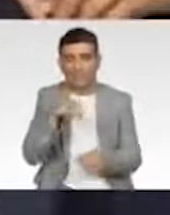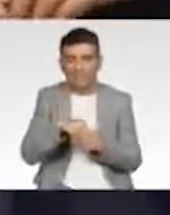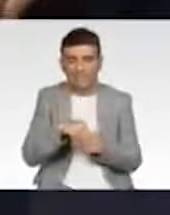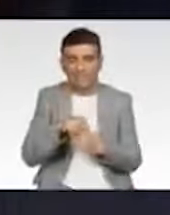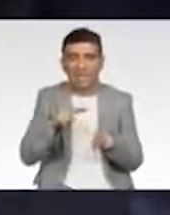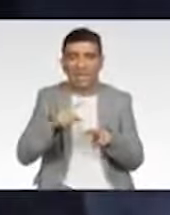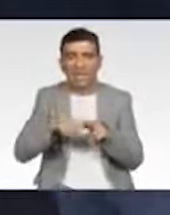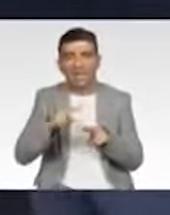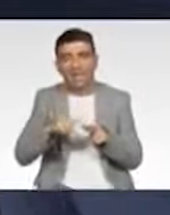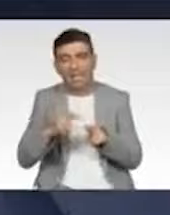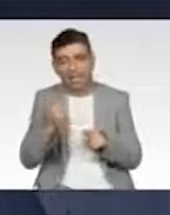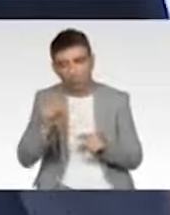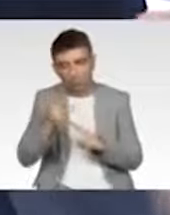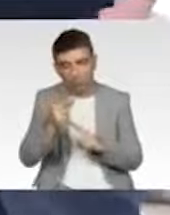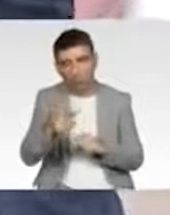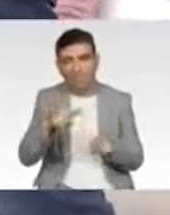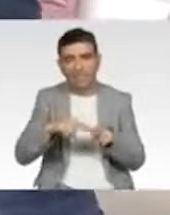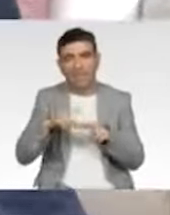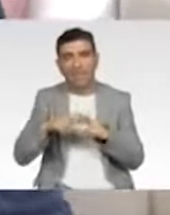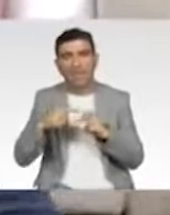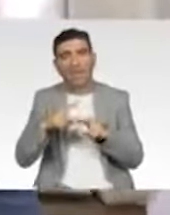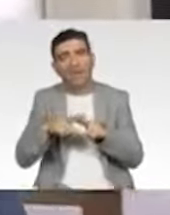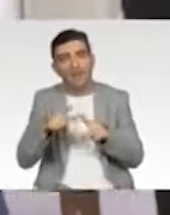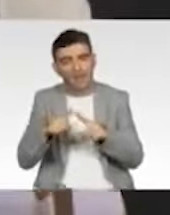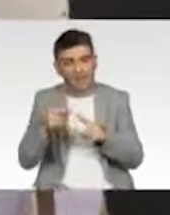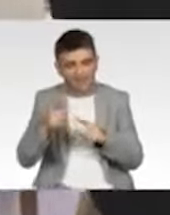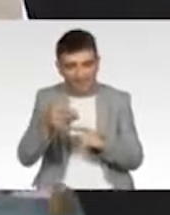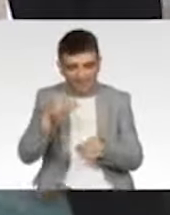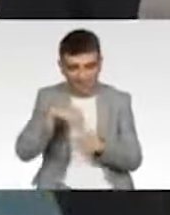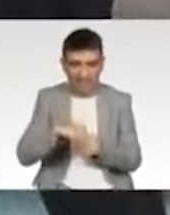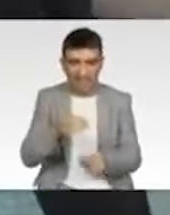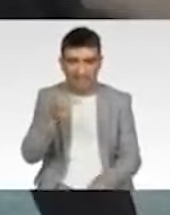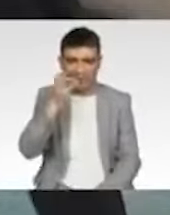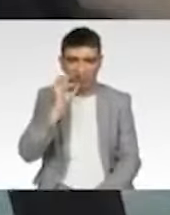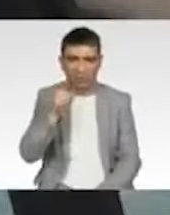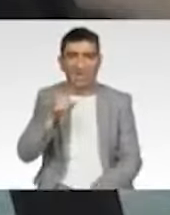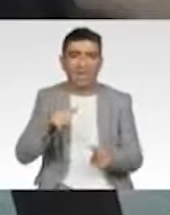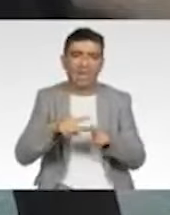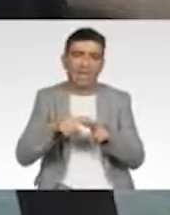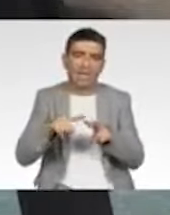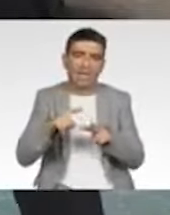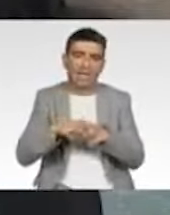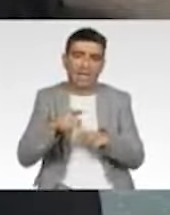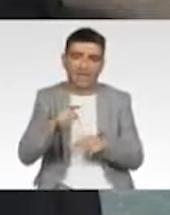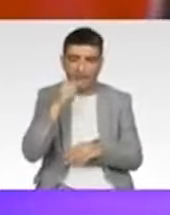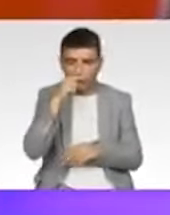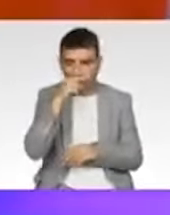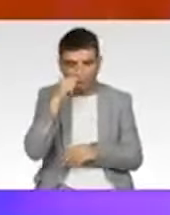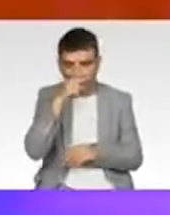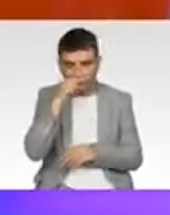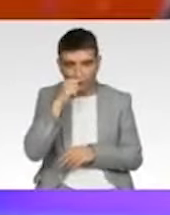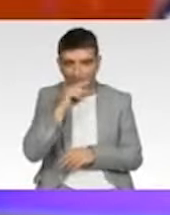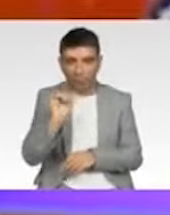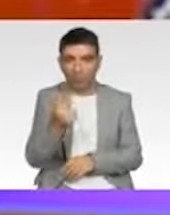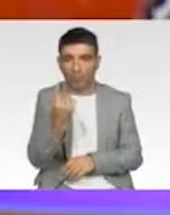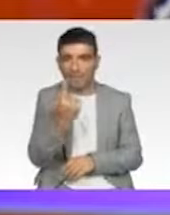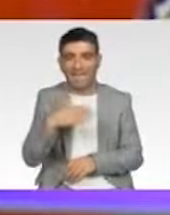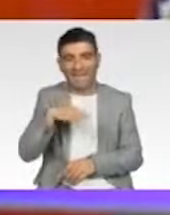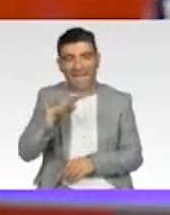kakule, karanfil, zencefil koyup içiyoruz yani. Bir de nane. Karanfil muazzam bir şey mesela.